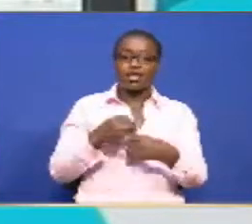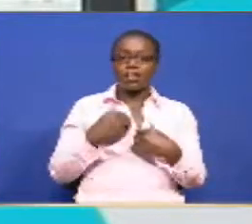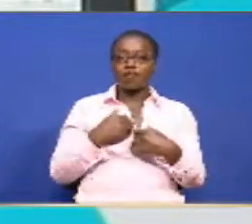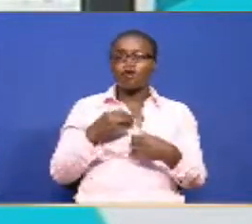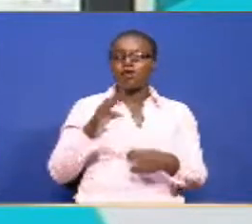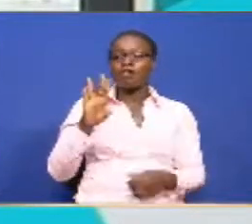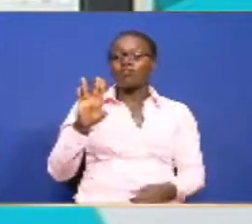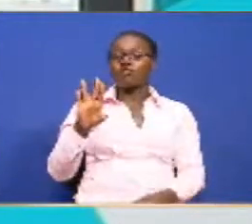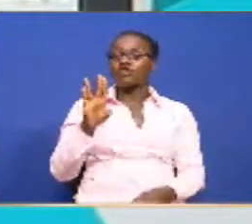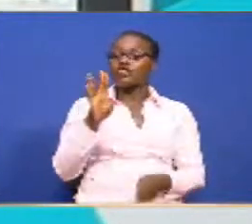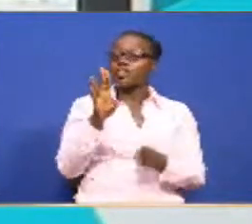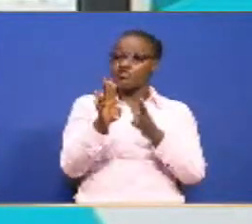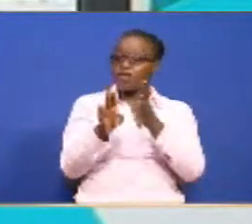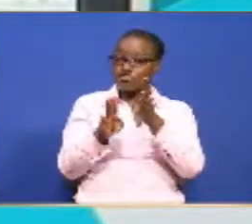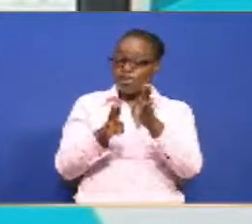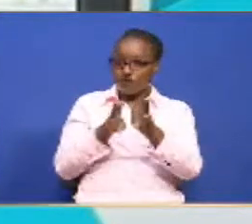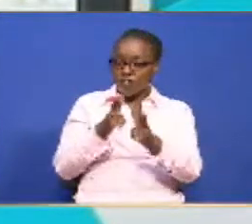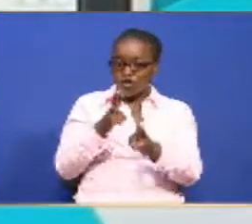44